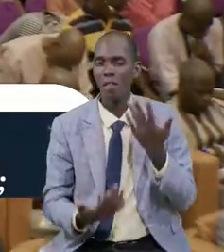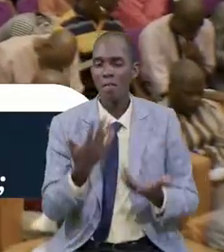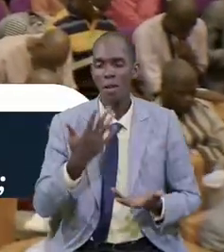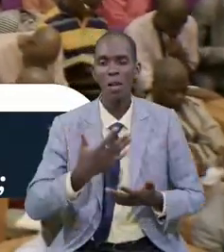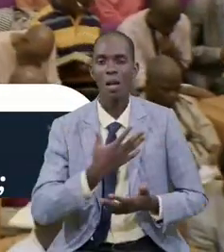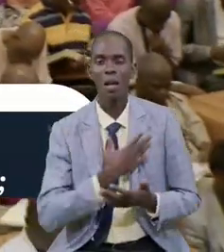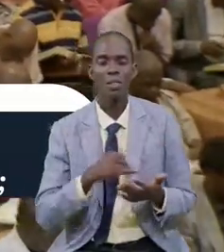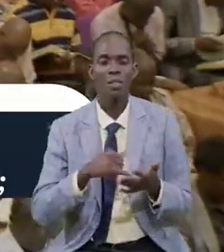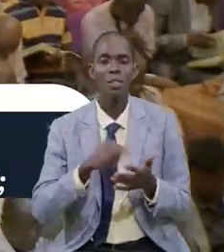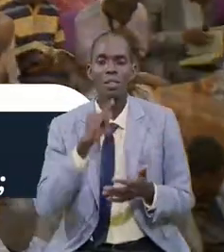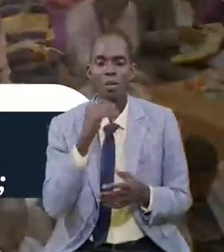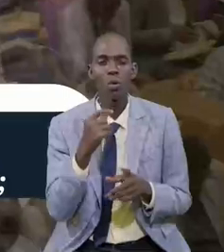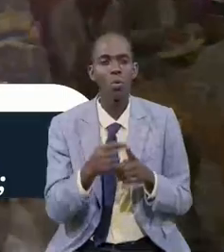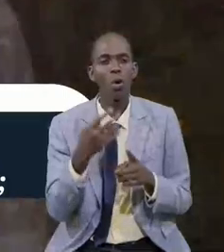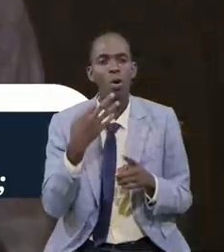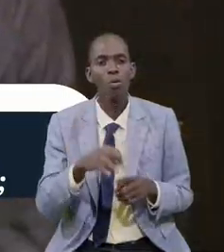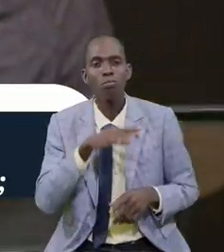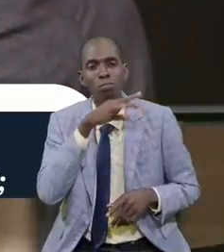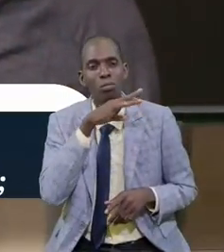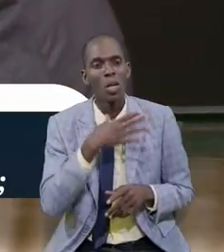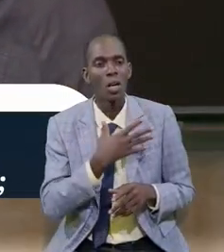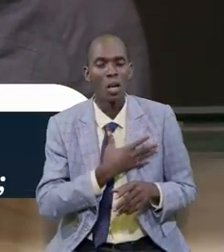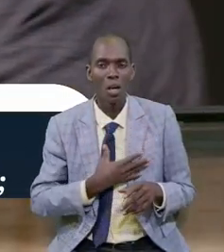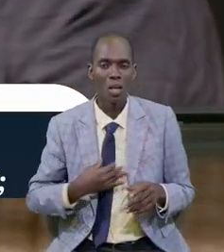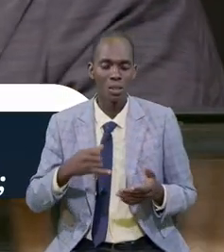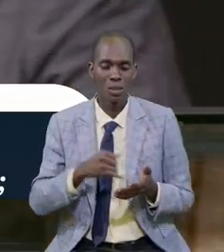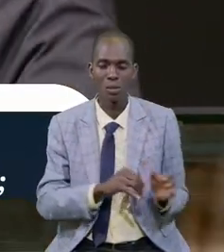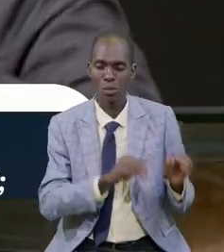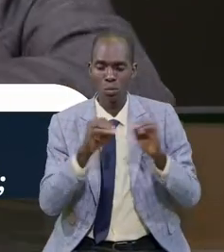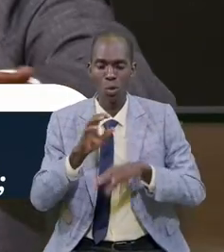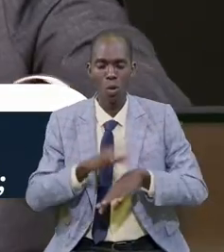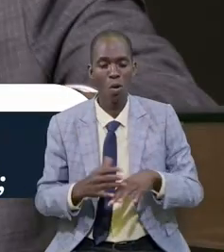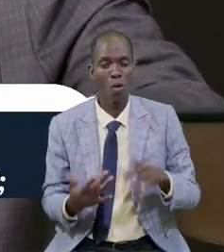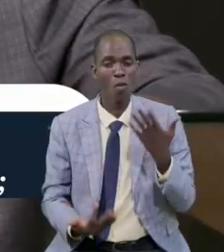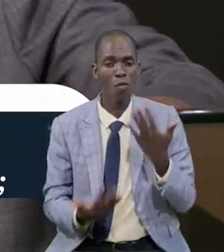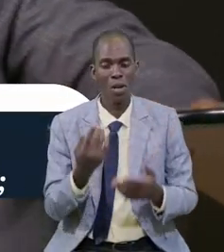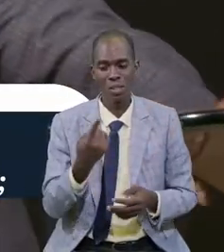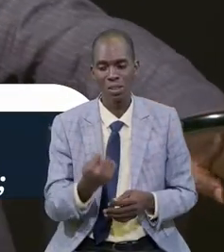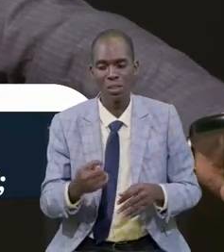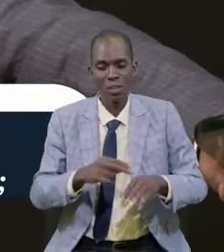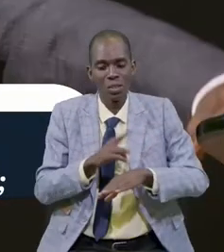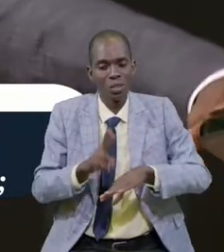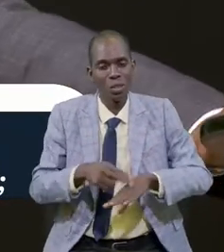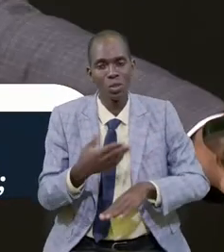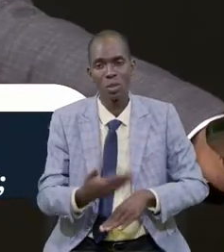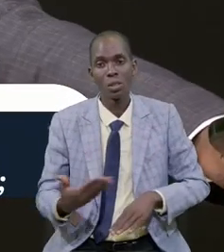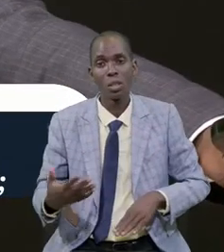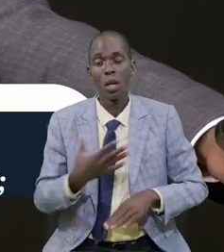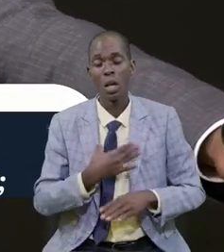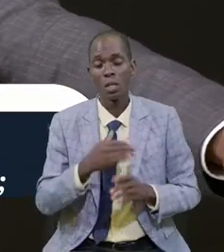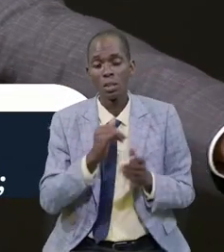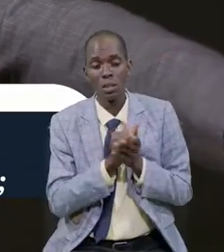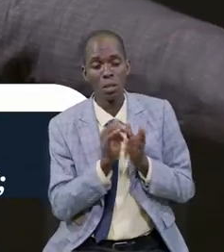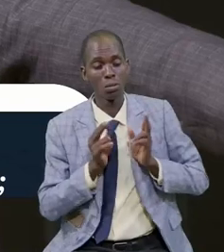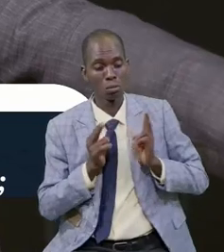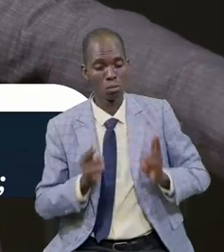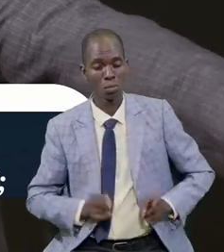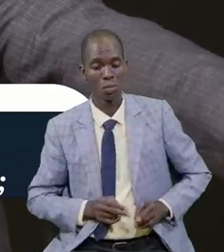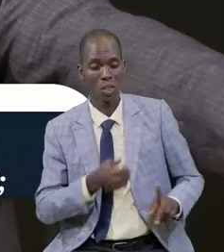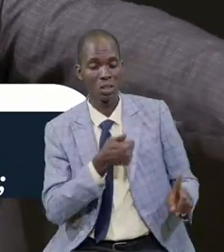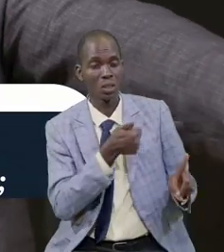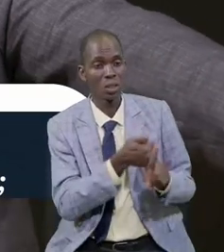qui enflamme le cou de la géhenne et l'homme. Maintenant, avec cette langue